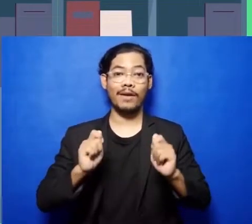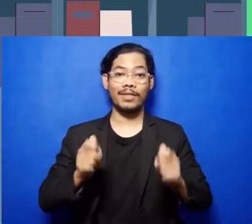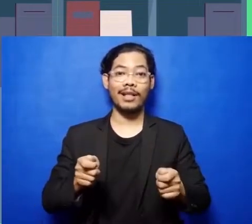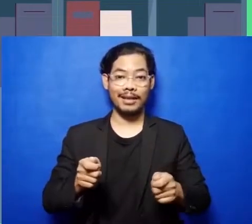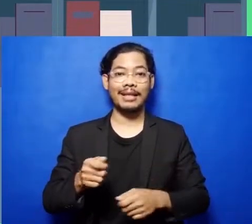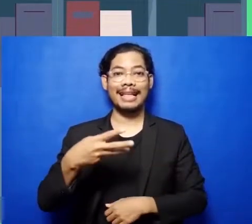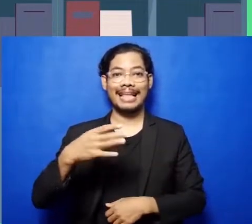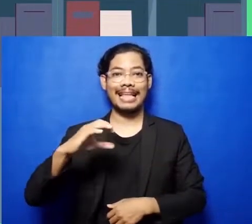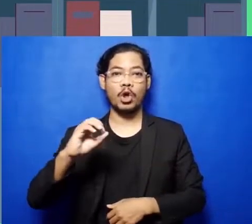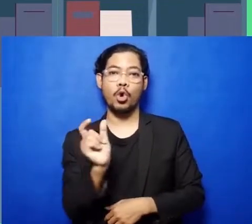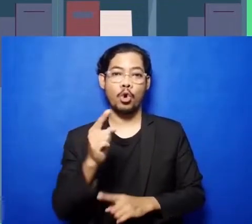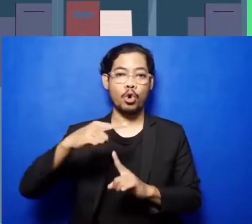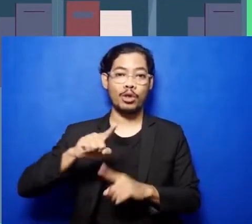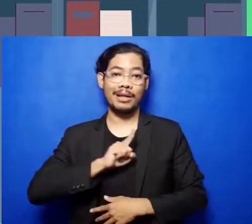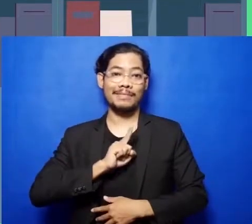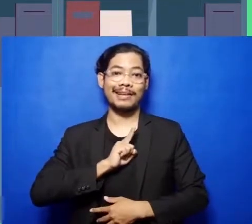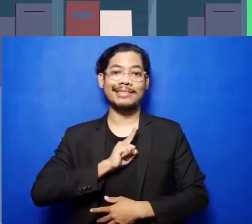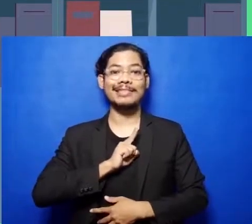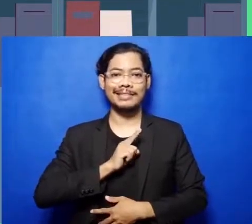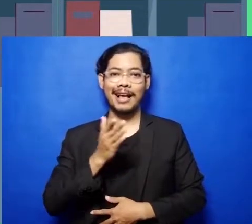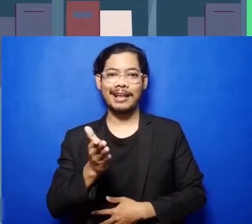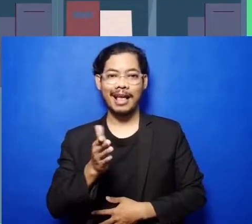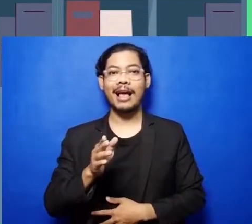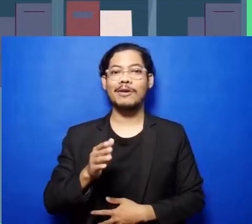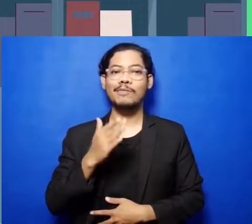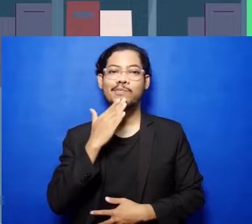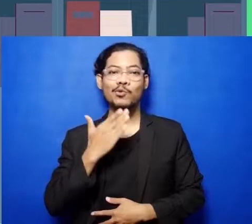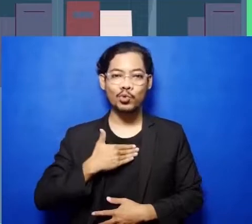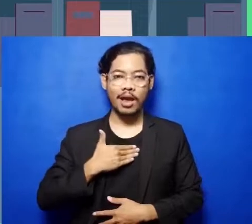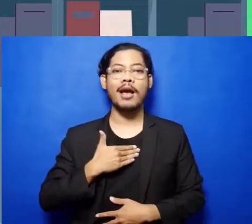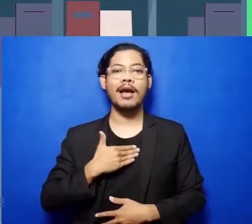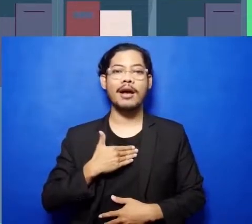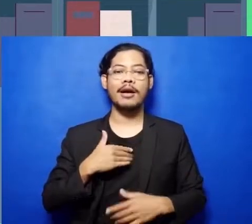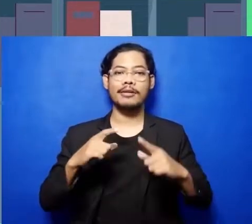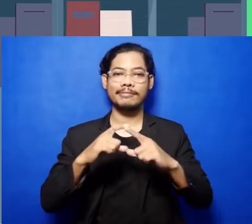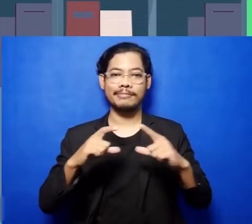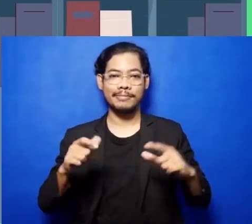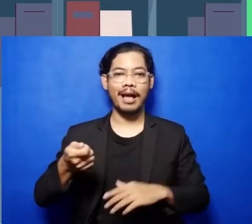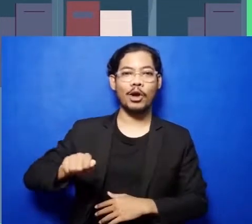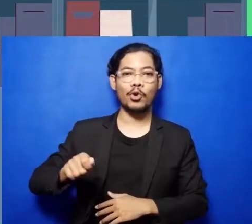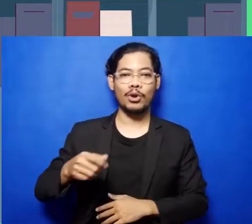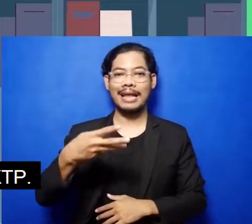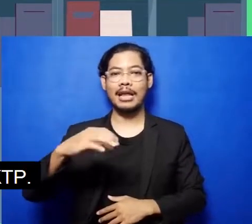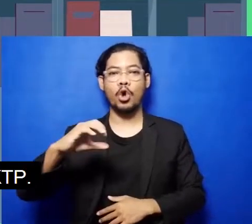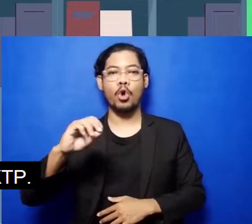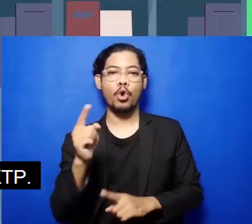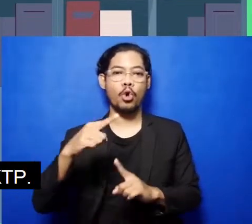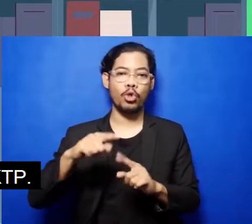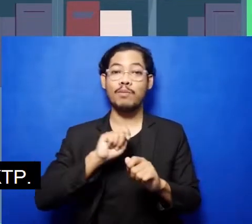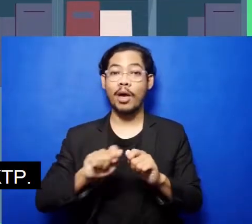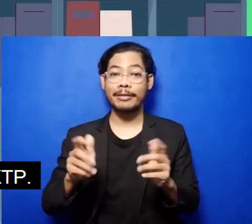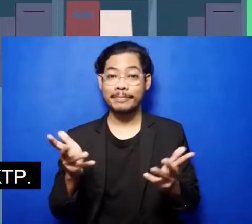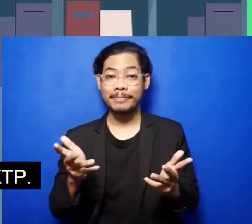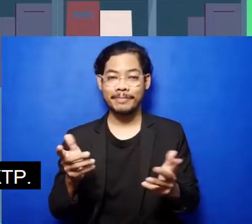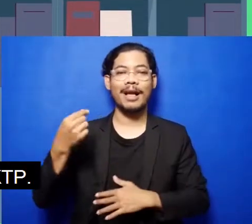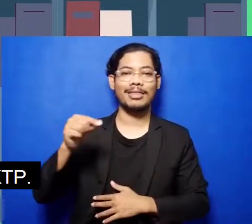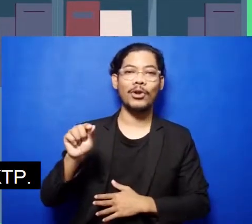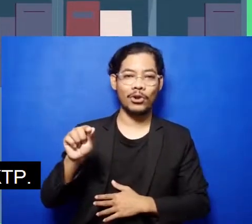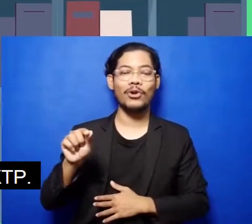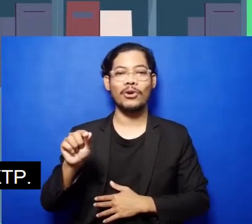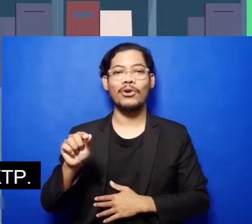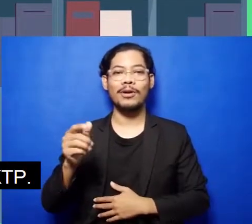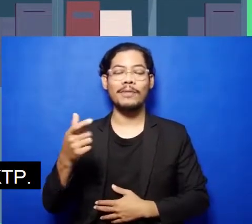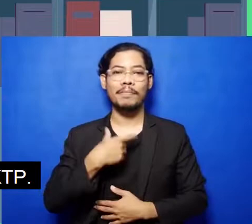Manabi pancenengan adaftar e-court secara pribadi, pancenengan kudu ngagungi akun e-court seekebei neng e Pangadilan